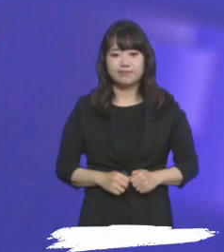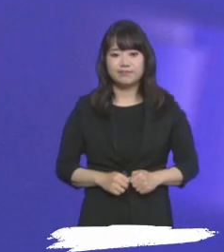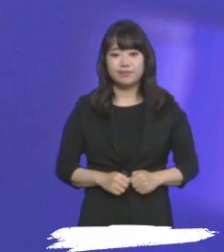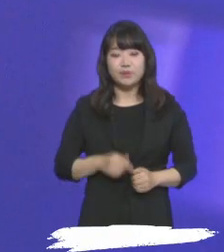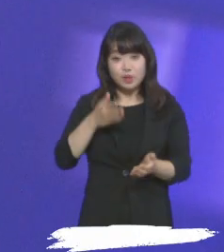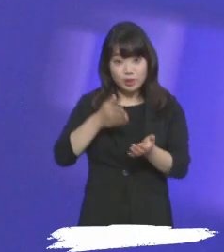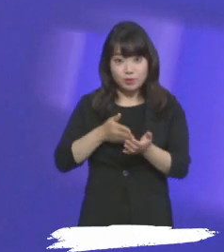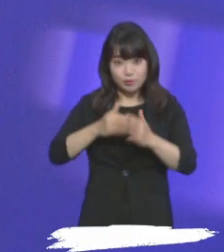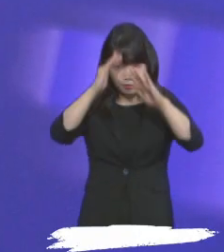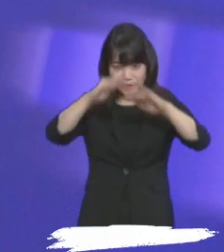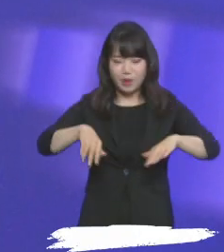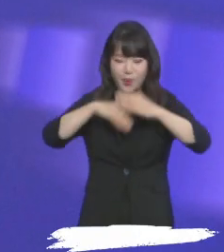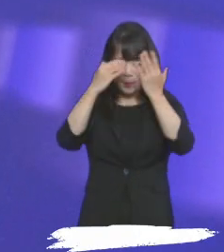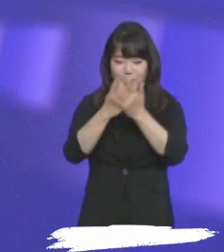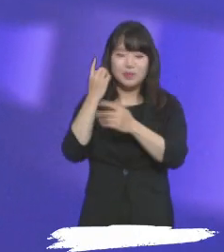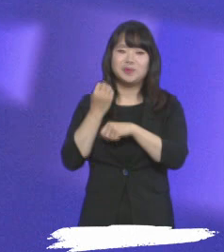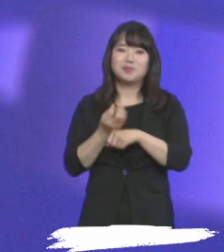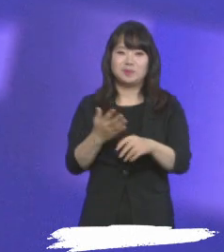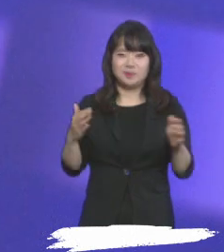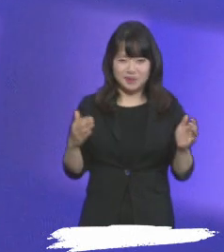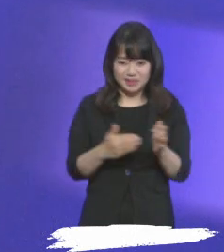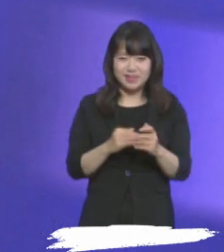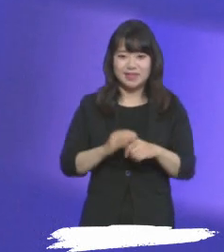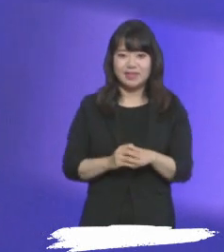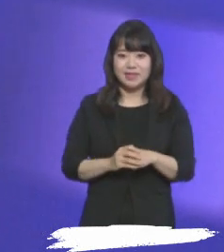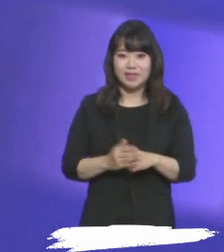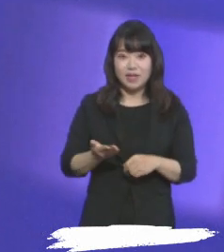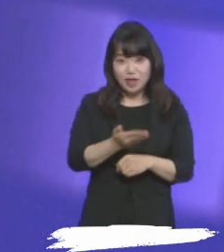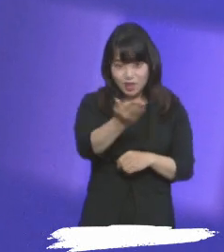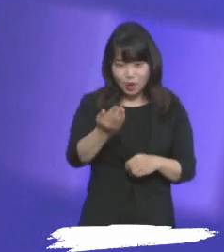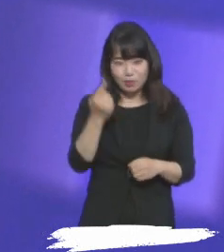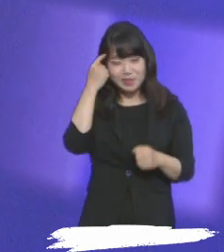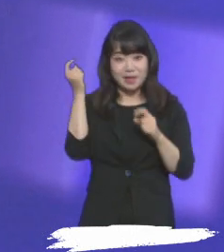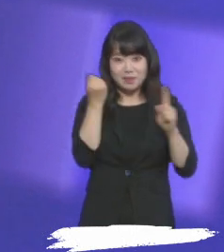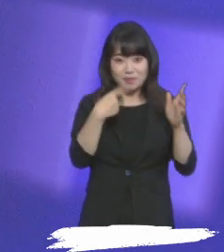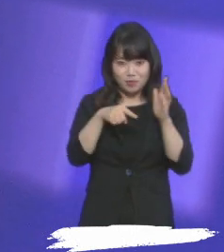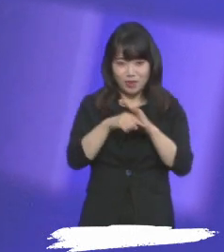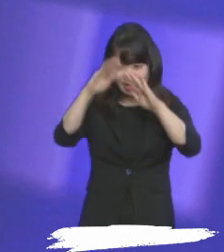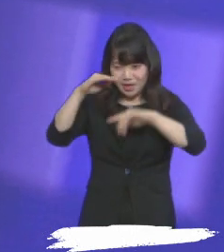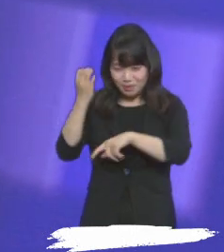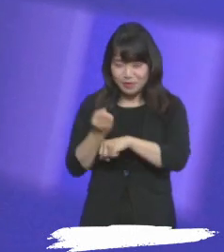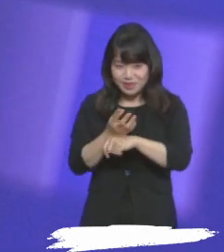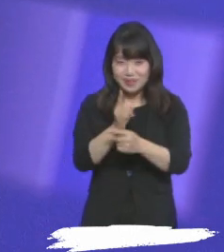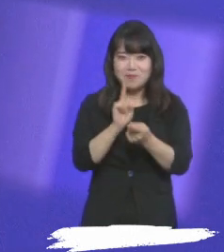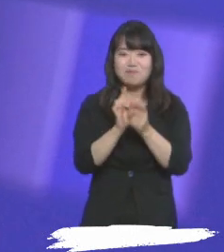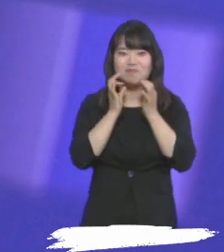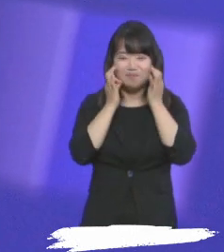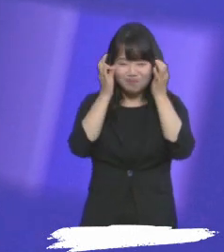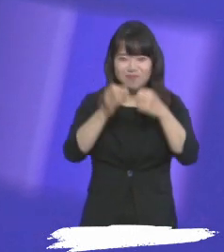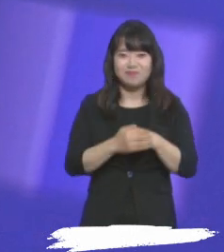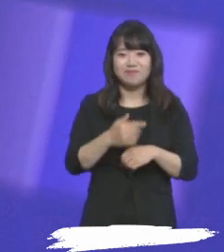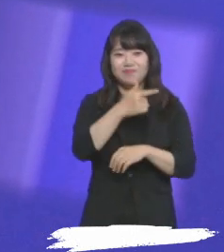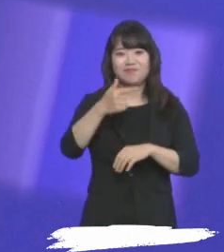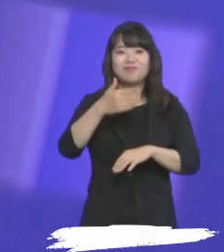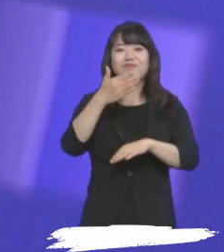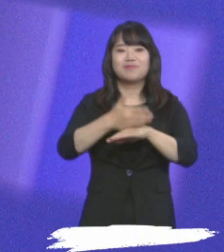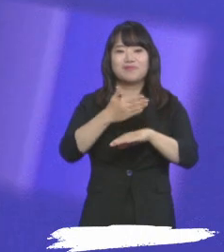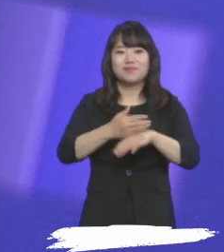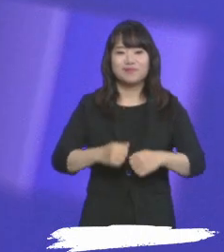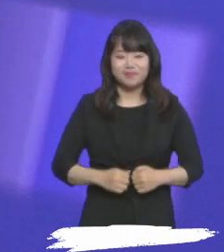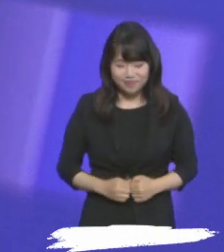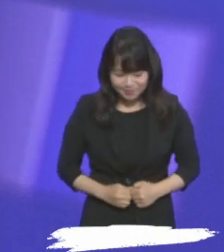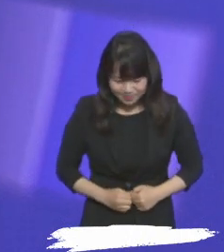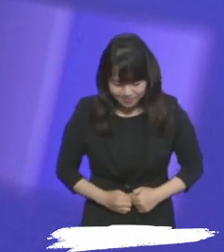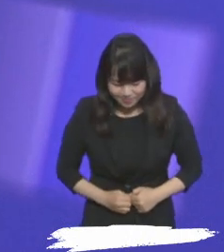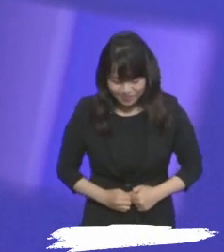BTV 뉴스가 준비한 소식 여기까지입니다. 저희는 시청자에게 힘이 되는 뉴스로 다시 찾아뵙겠습니다. 시청해주신 여러분